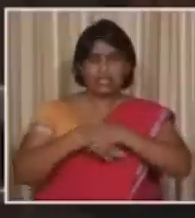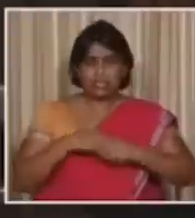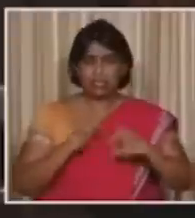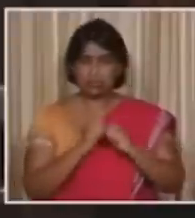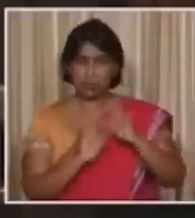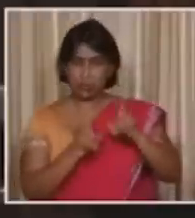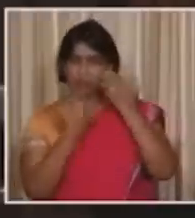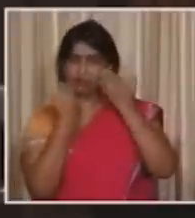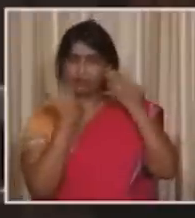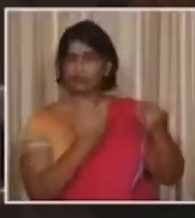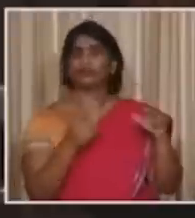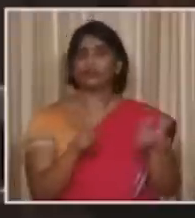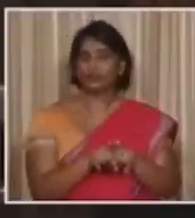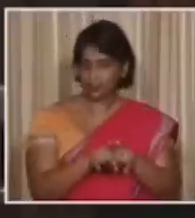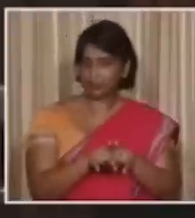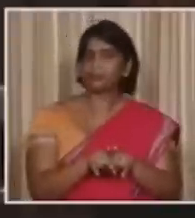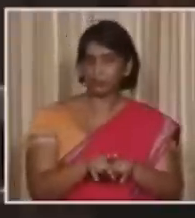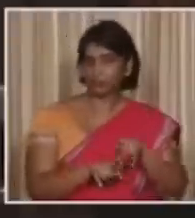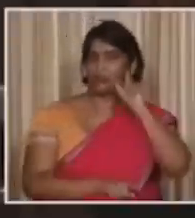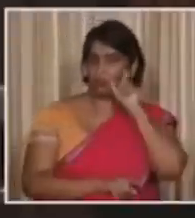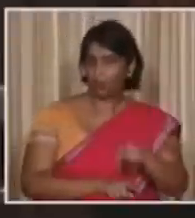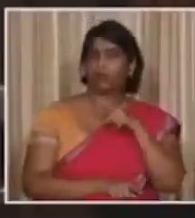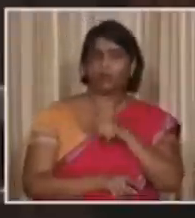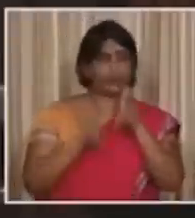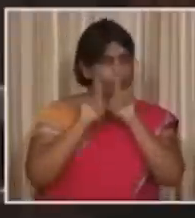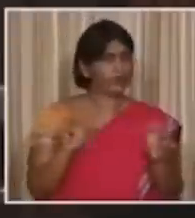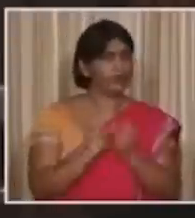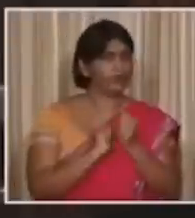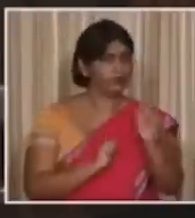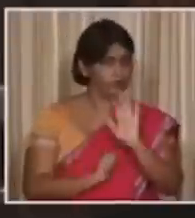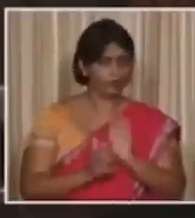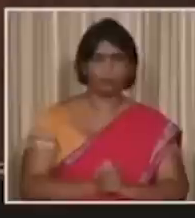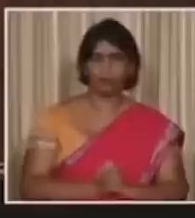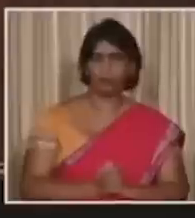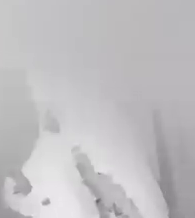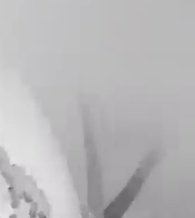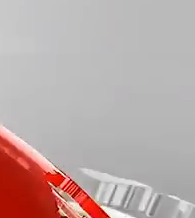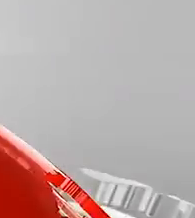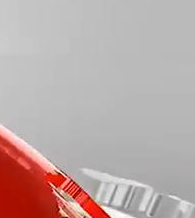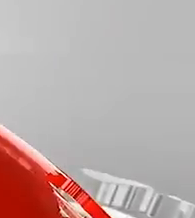நீங்கள் போல உங்களை போல இனவாத அமைச்சர் வடக்கு கிழக்கை வர முடியாத அளவுக்கு நாங்கள் செய்ய வேண்டியதை மறந்து விடாதீங்க. எஸ்